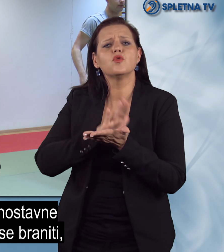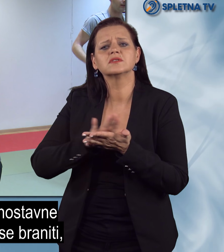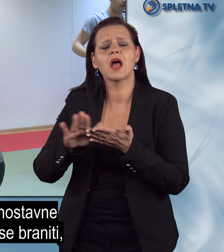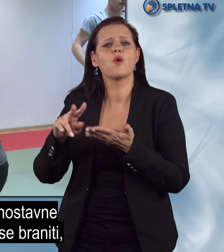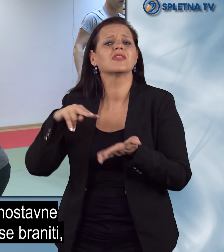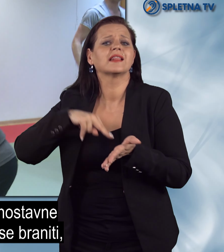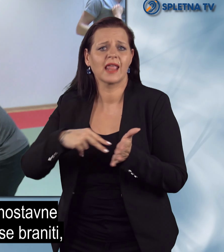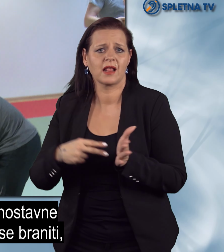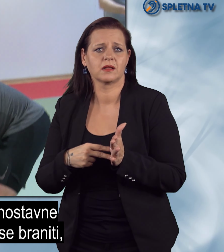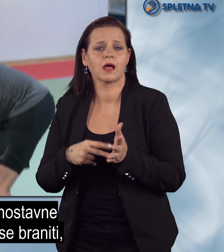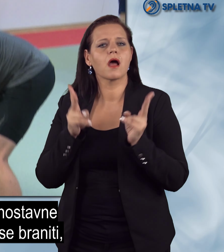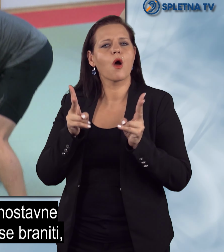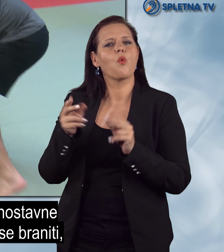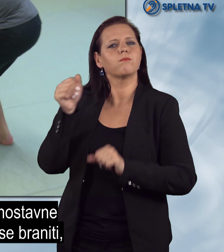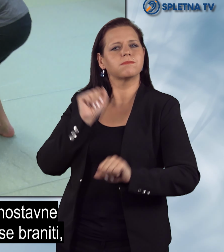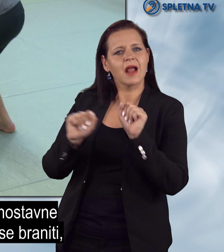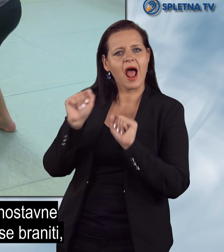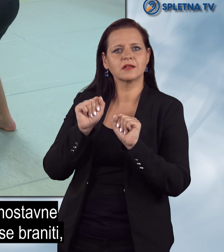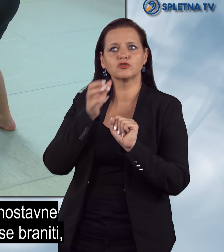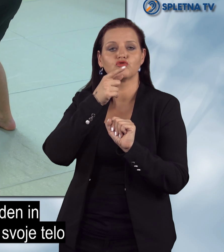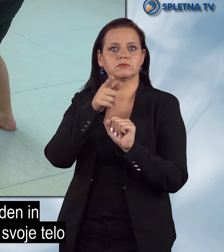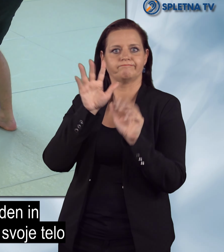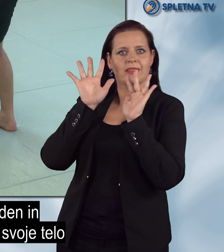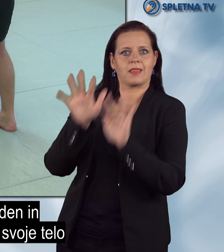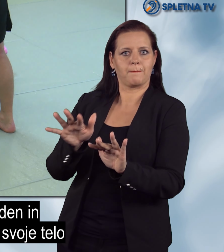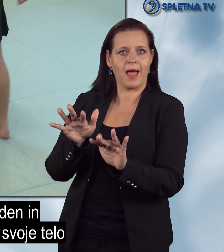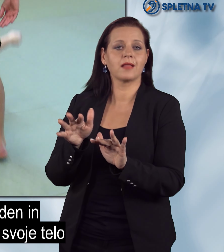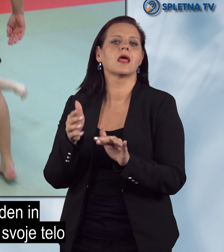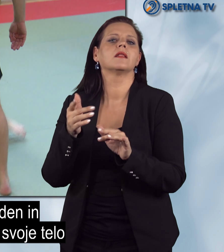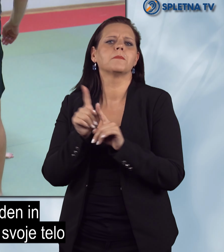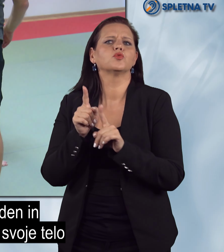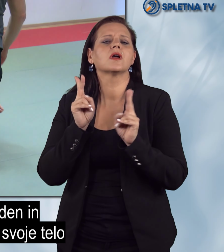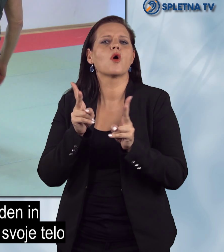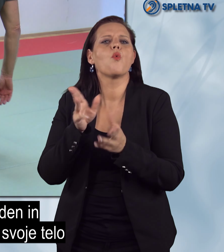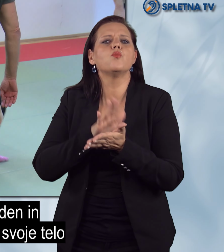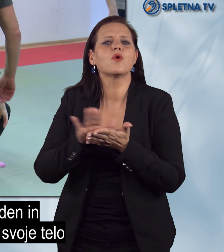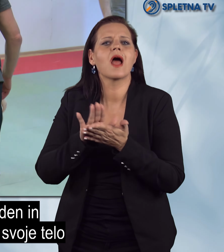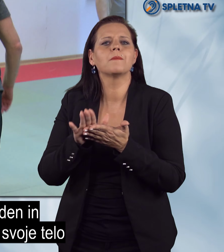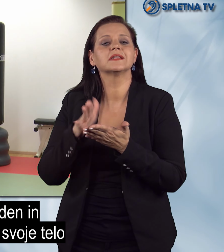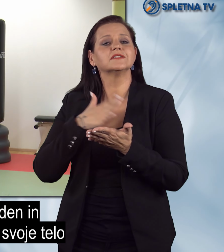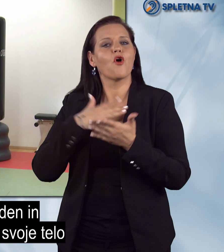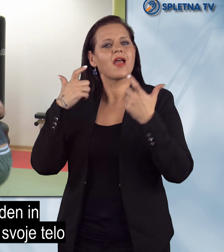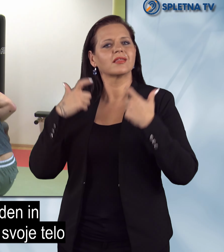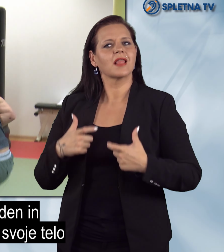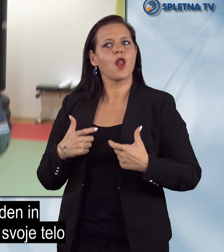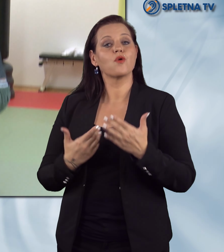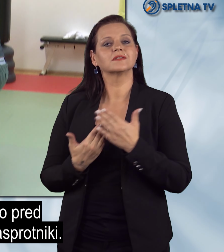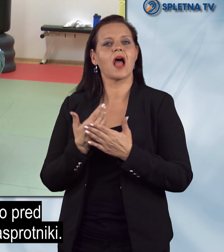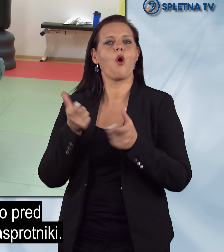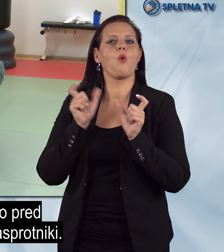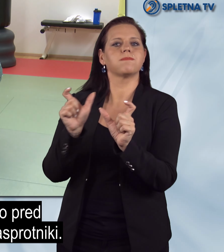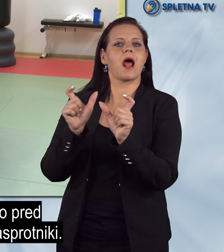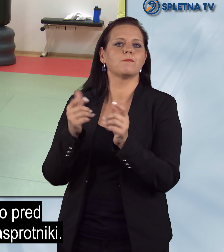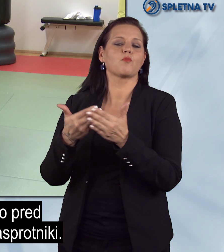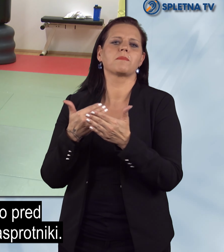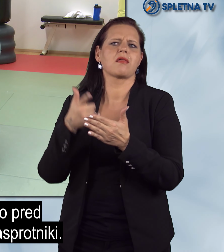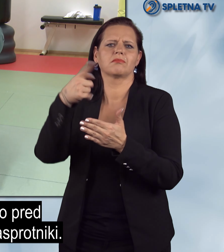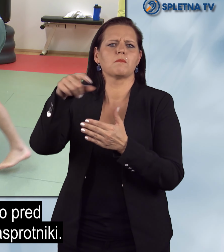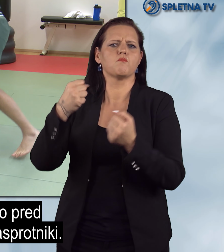učijo enostavne tehnike, kako se braniti, če si napaden, in kako uporabiti svoje telo za obrambo pred